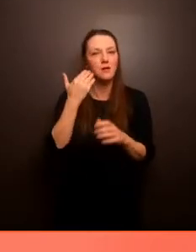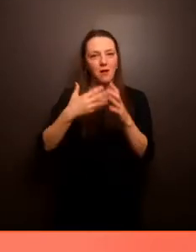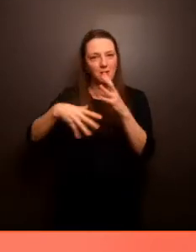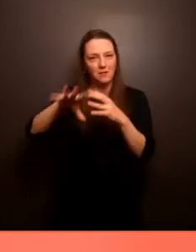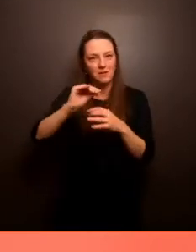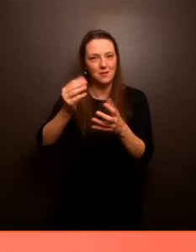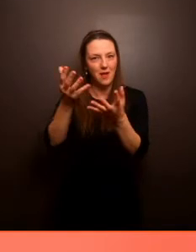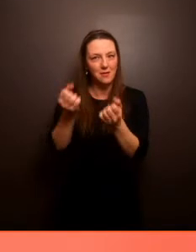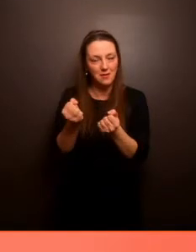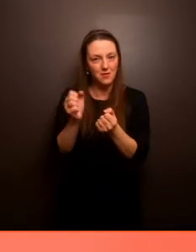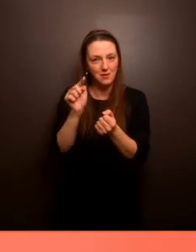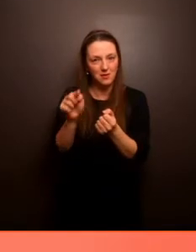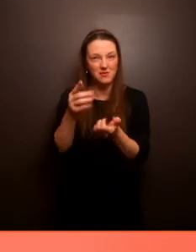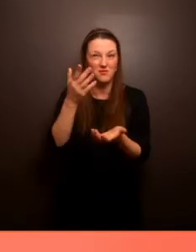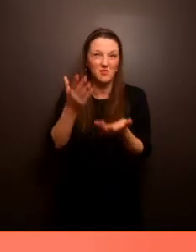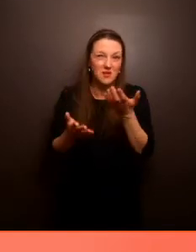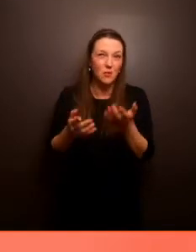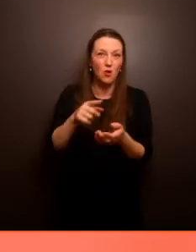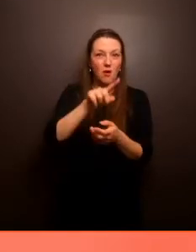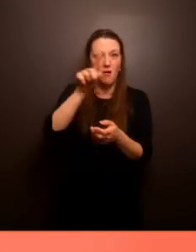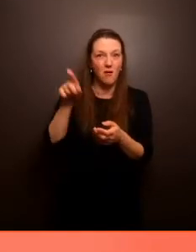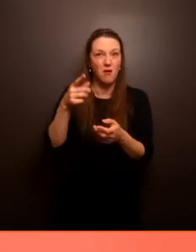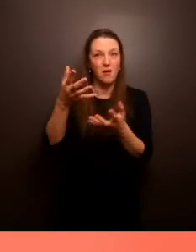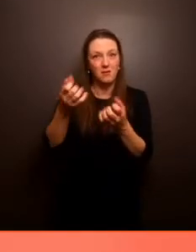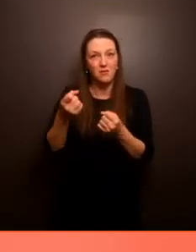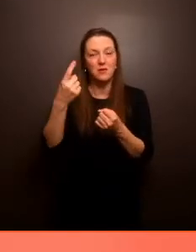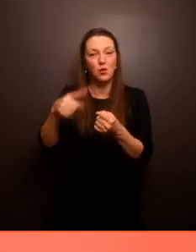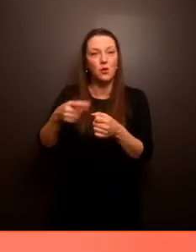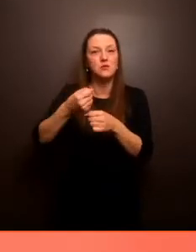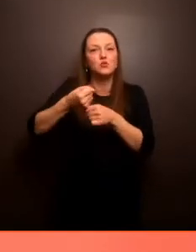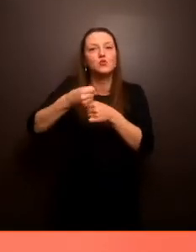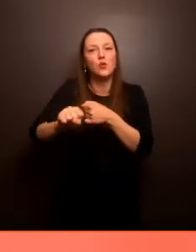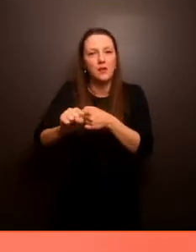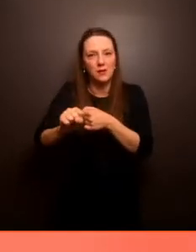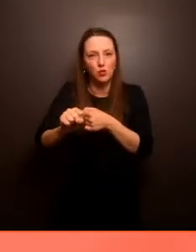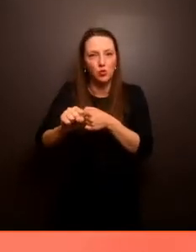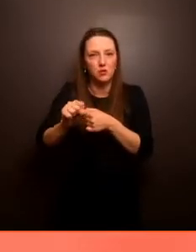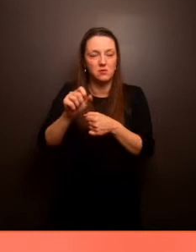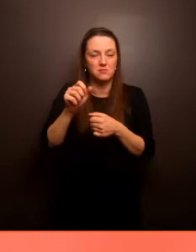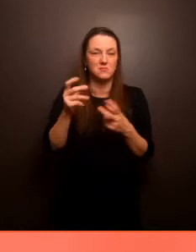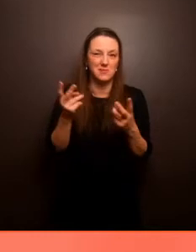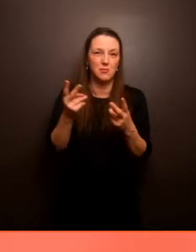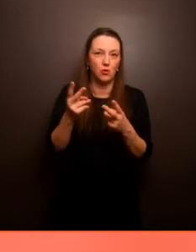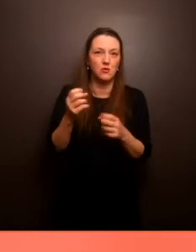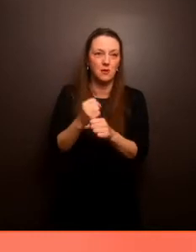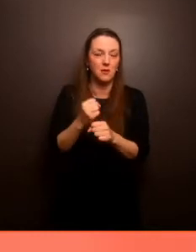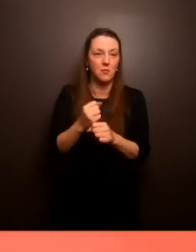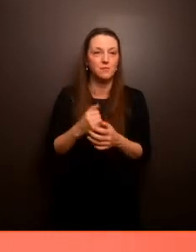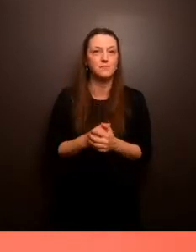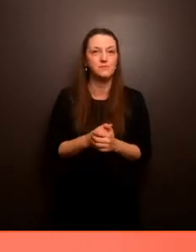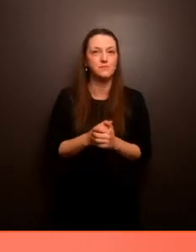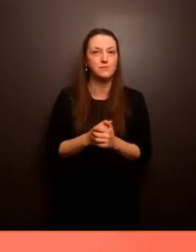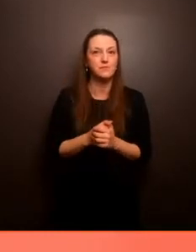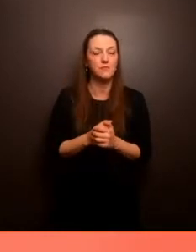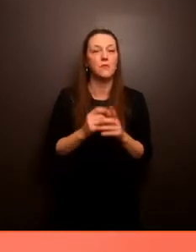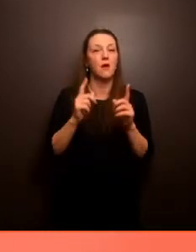isegi sündseis. Võimalik, et see oli eksistentsiaalne küsimus. Aga väga paljud, ma usun,